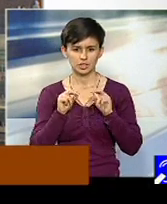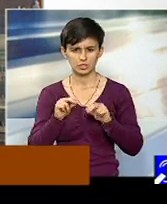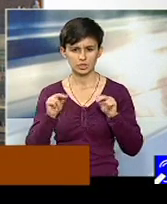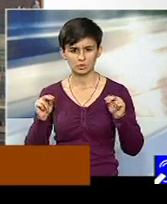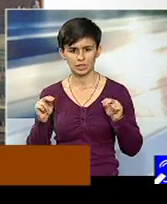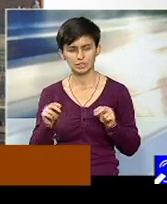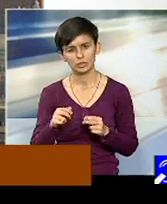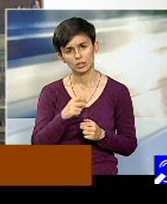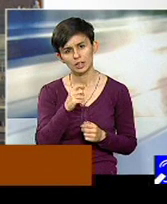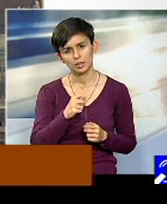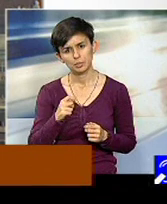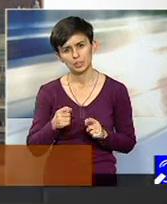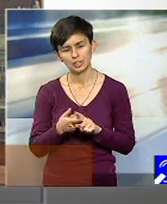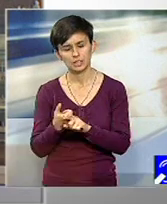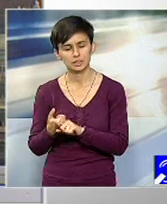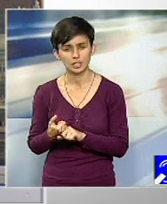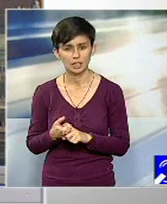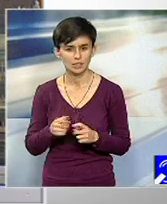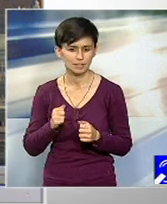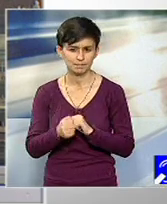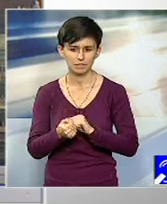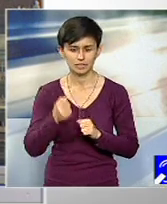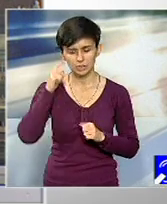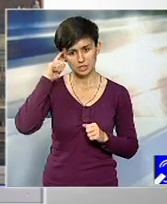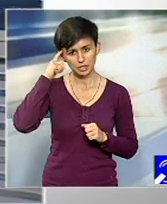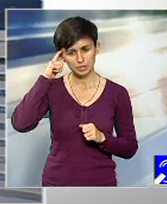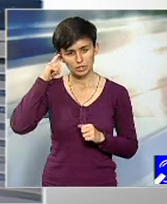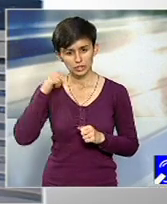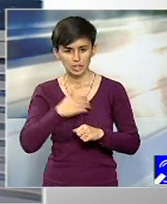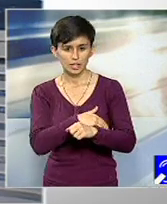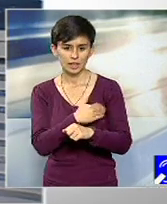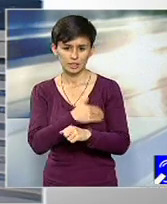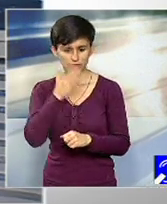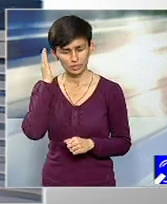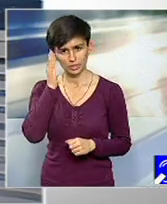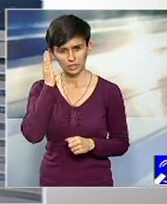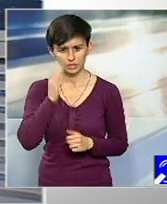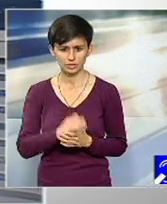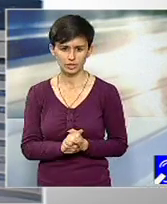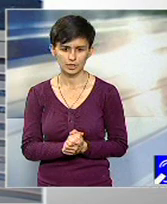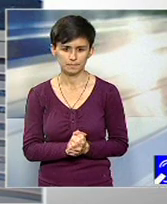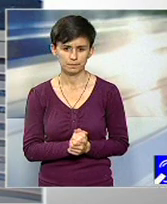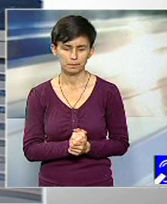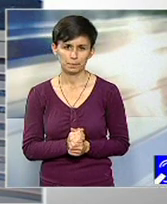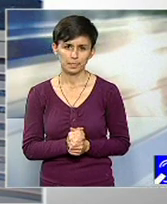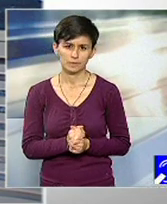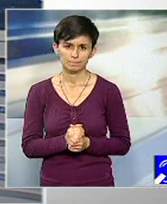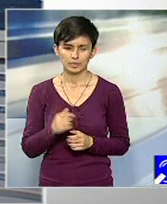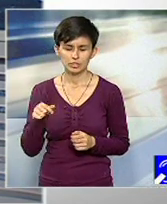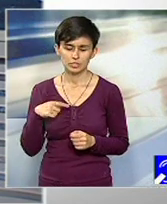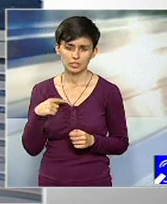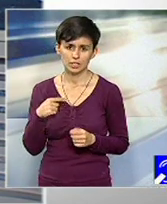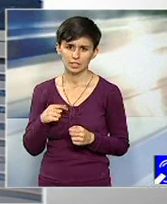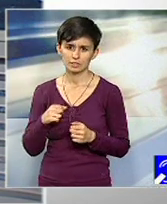proiect în ceea ce privește violența psihologică asupra elevilor din școli. Să spunem mai întâi ce este bullying. Bullying-ul este